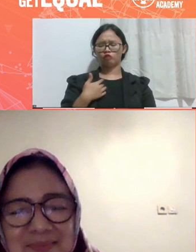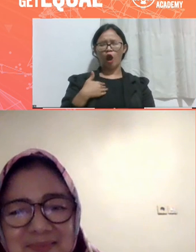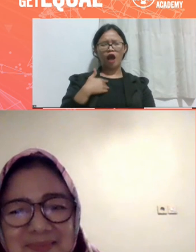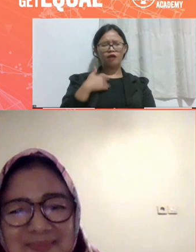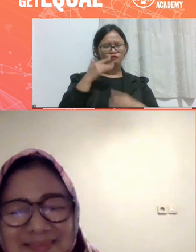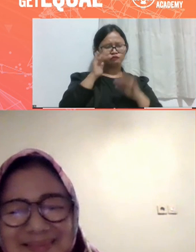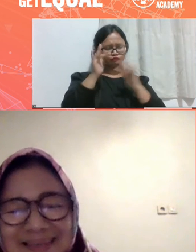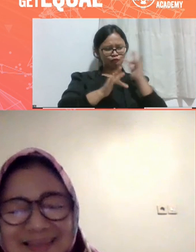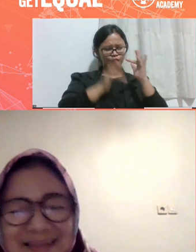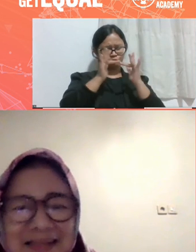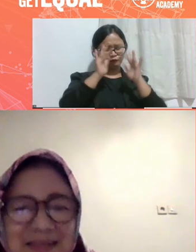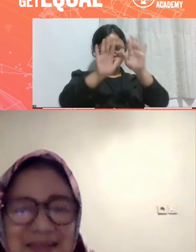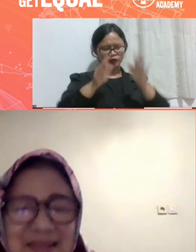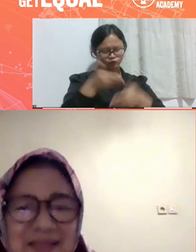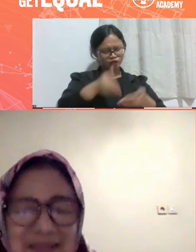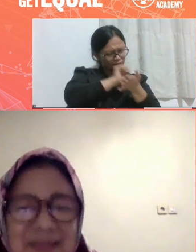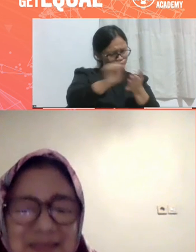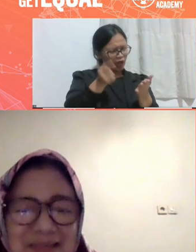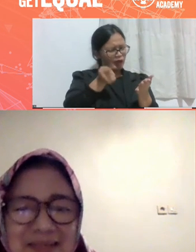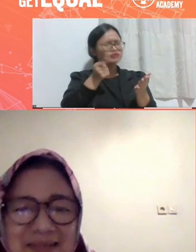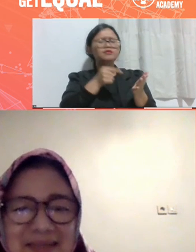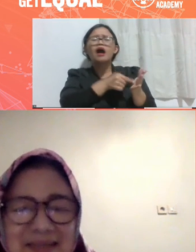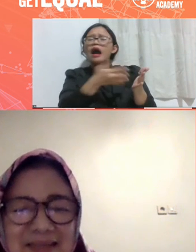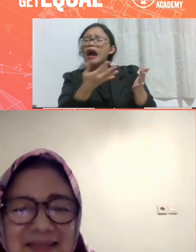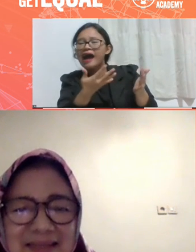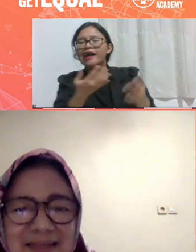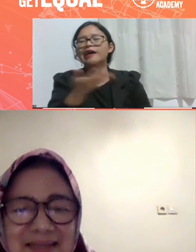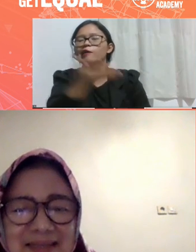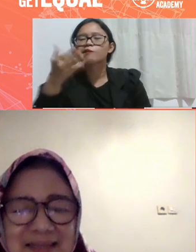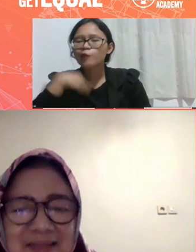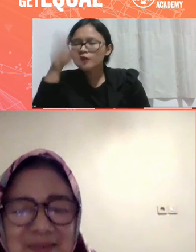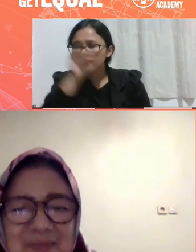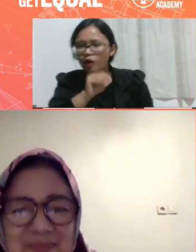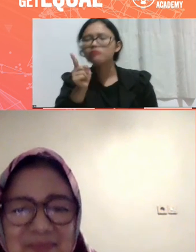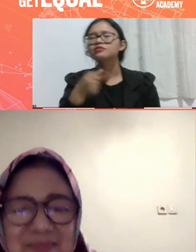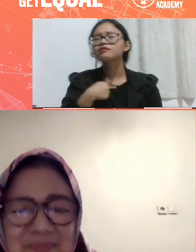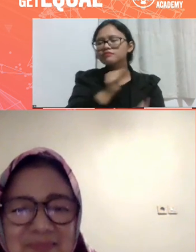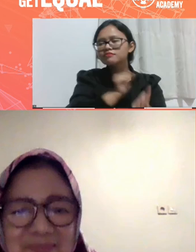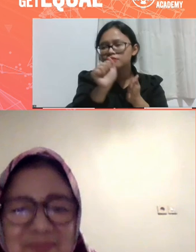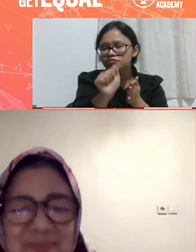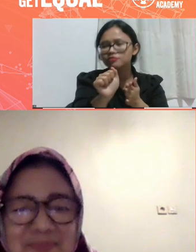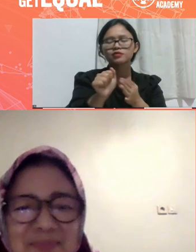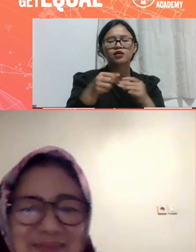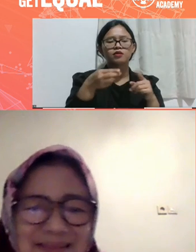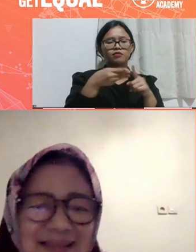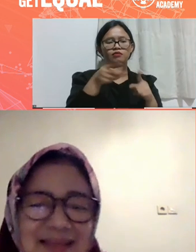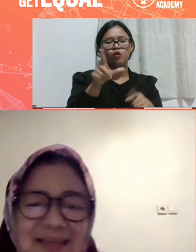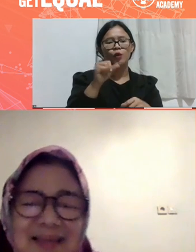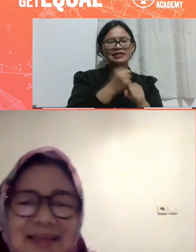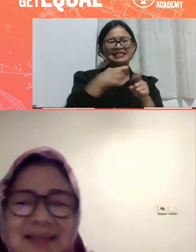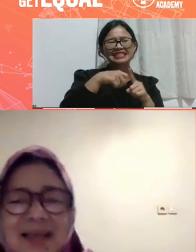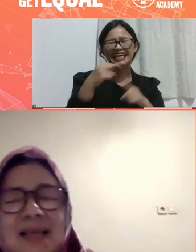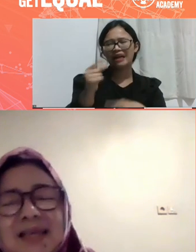gini? Kok gitu? Gitu ya. Biasanya teman-teman kemudian pengen tahu juga nih, kenapa sih harus dilakukan pemblokiran? Silakan Ibu